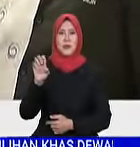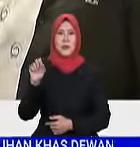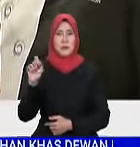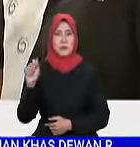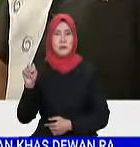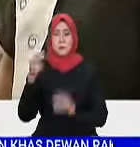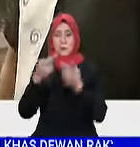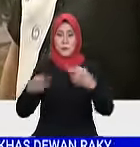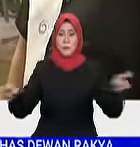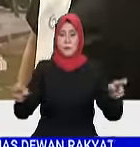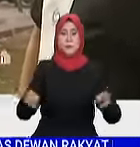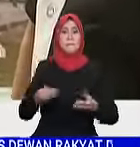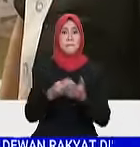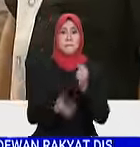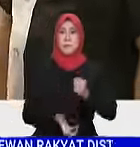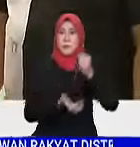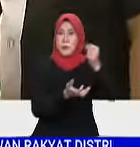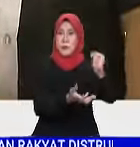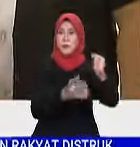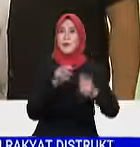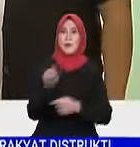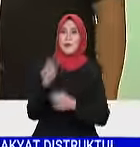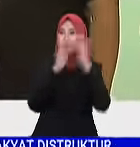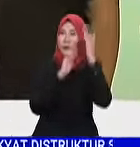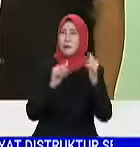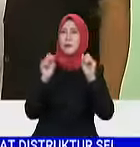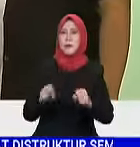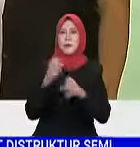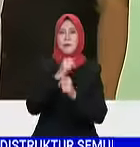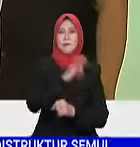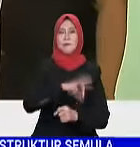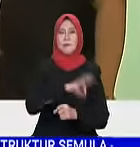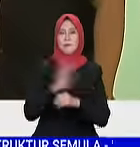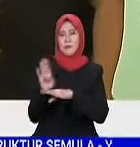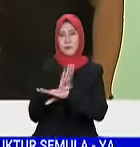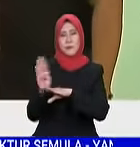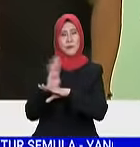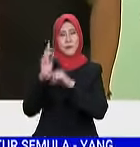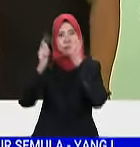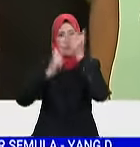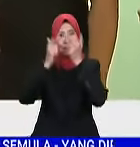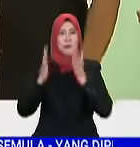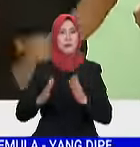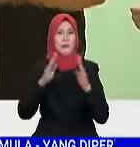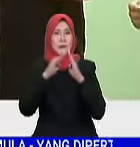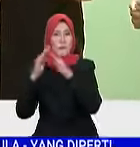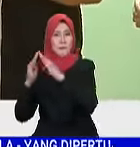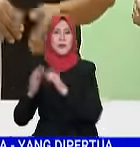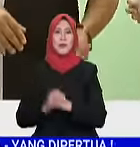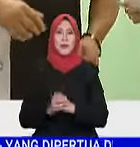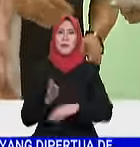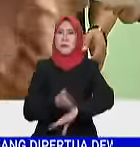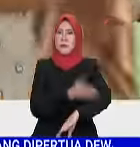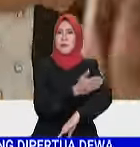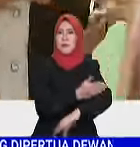yang menyempurnakan penyampaian geran berkenaan berharap ia akan memberi manfaat kepada pengusaha pelancongan luar bandar tersebut